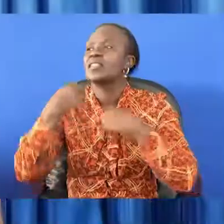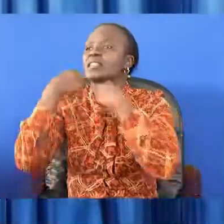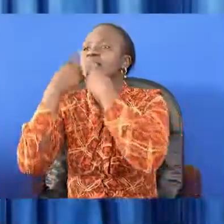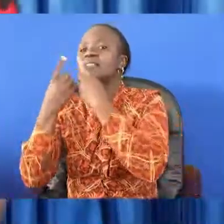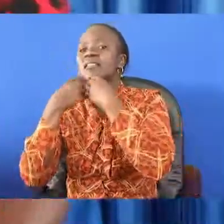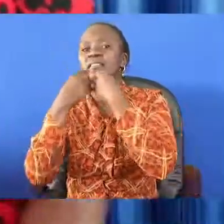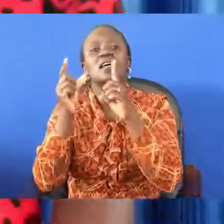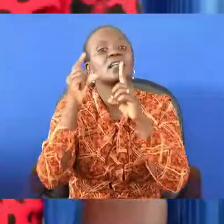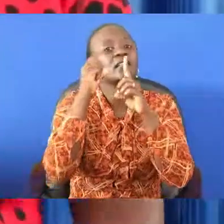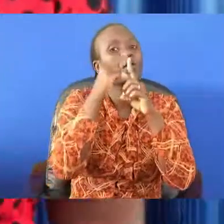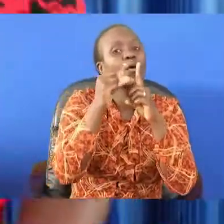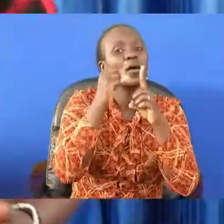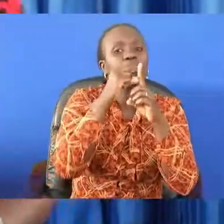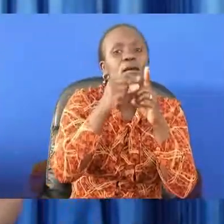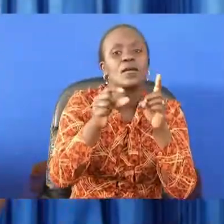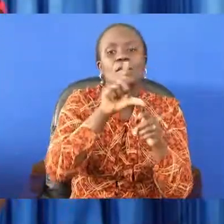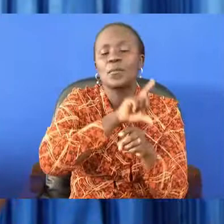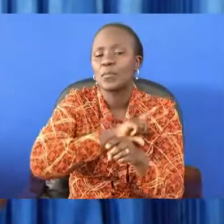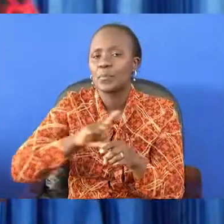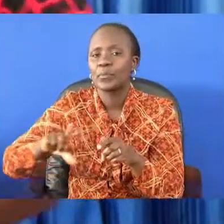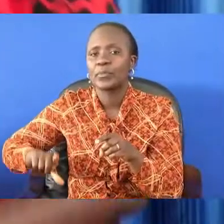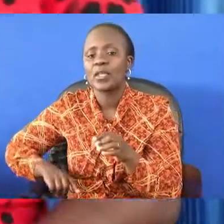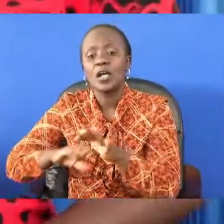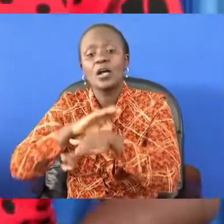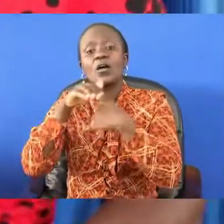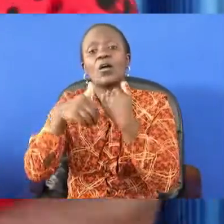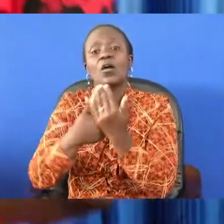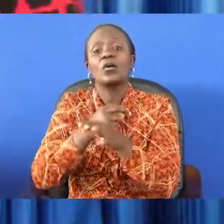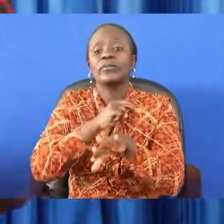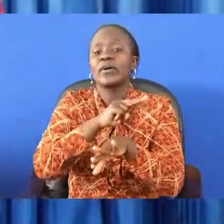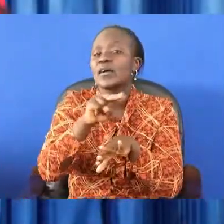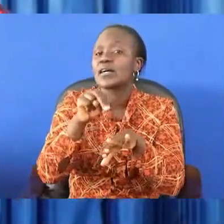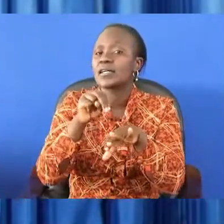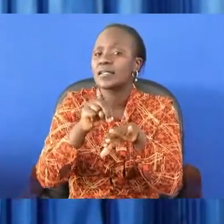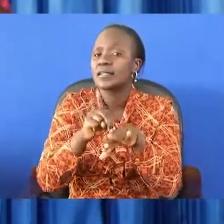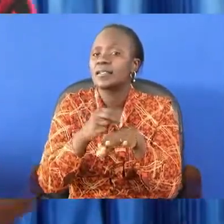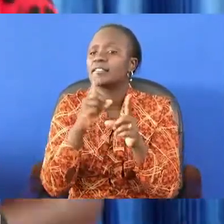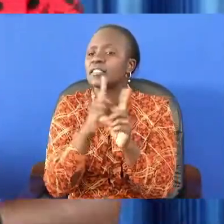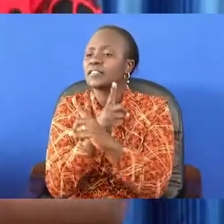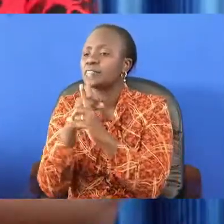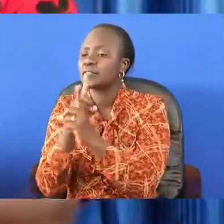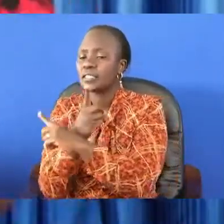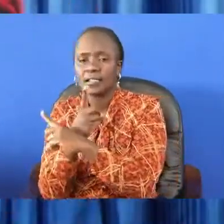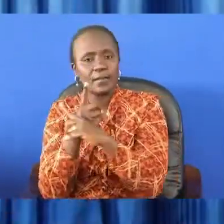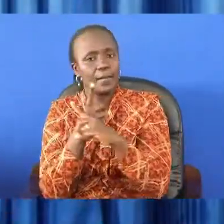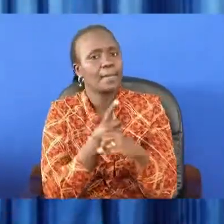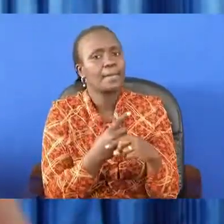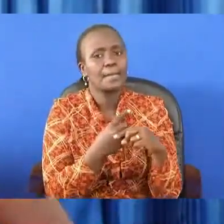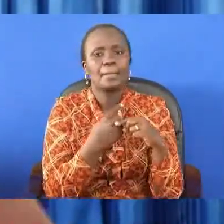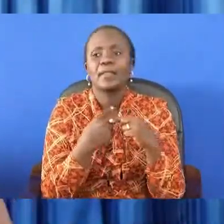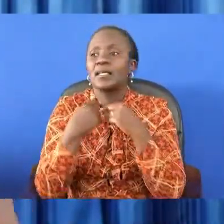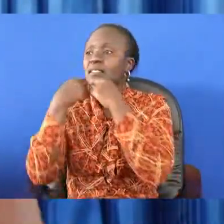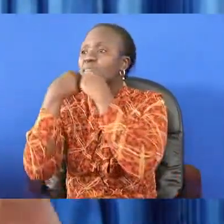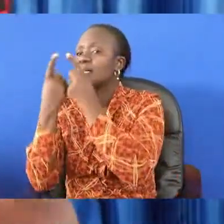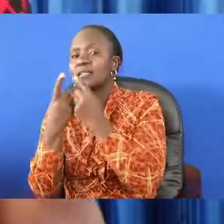Nitatangaza neno lake Bwana kwa mataifa mbali mbali yo.